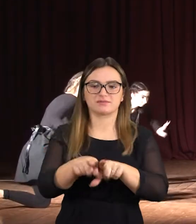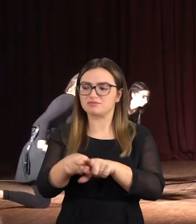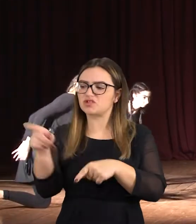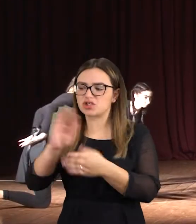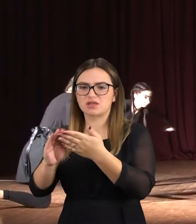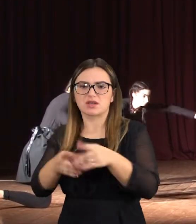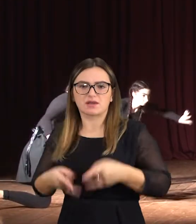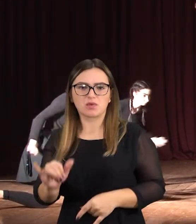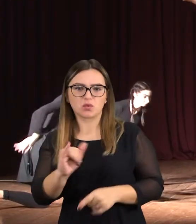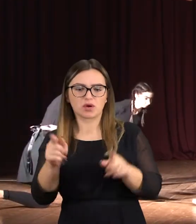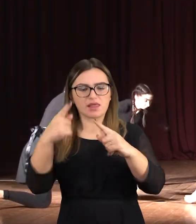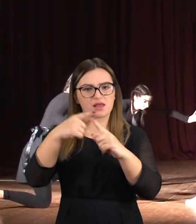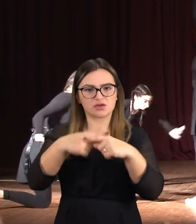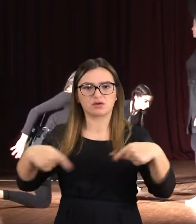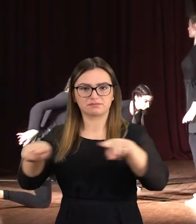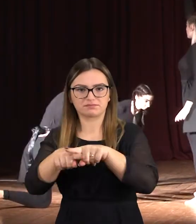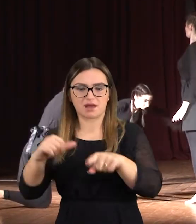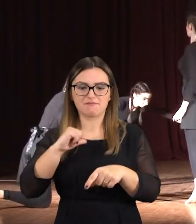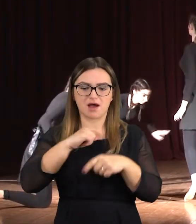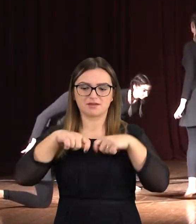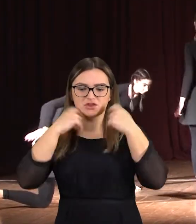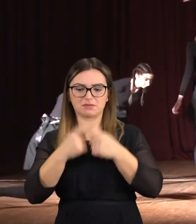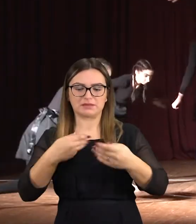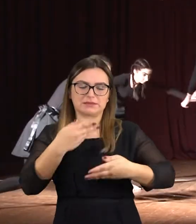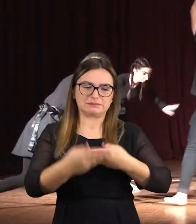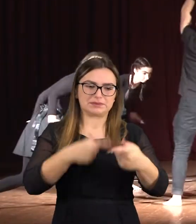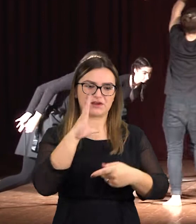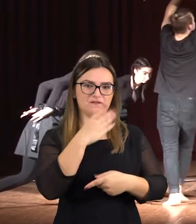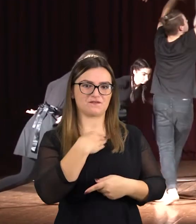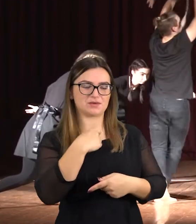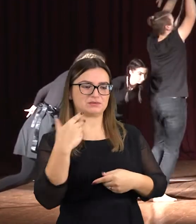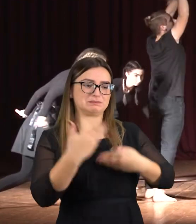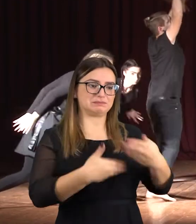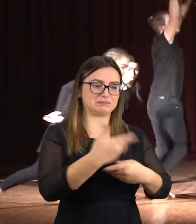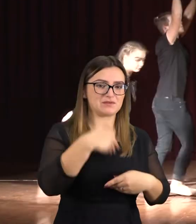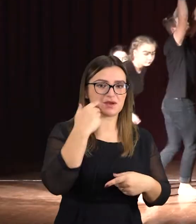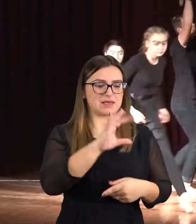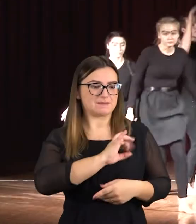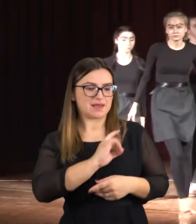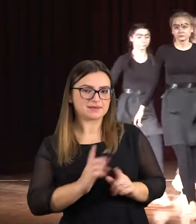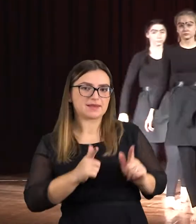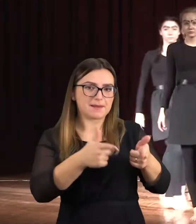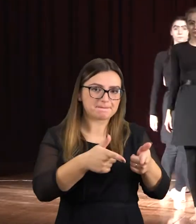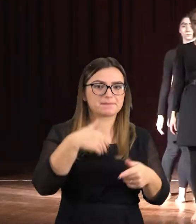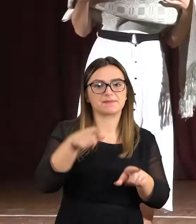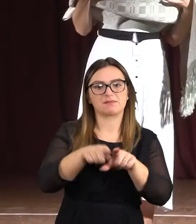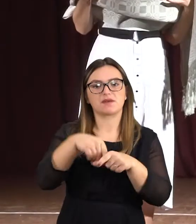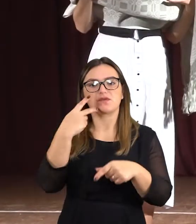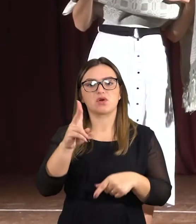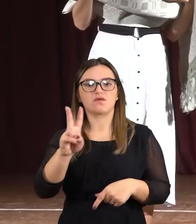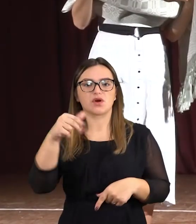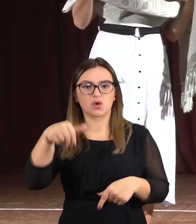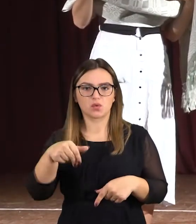Telšių apskrityje. Iš Žemaitijos pėsčias atėjęs į sostinę, mokėsi gimnazijoje, o vėliau įgijo Vilniaus universiteto